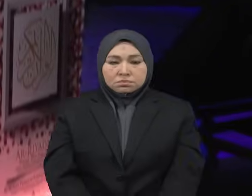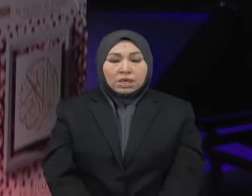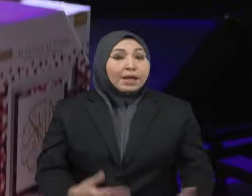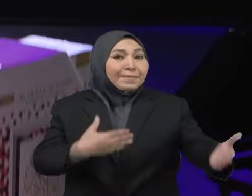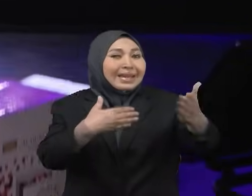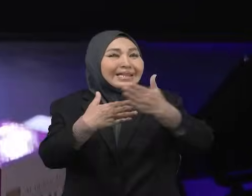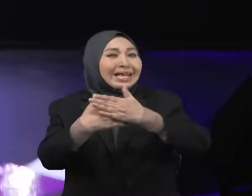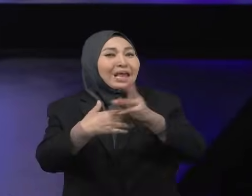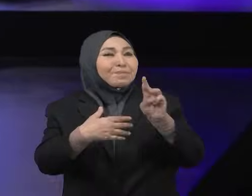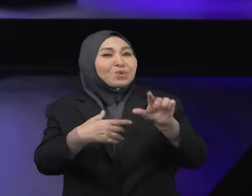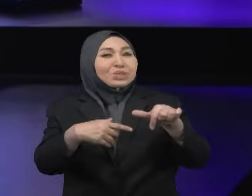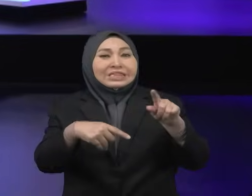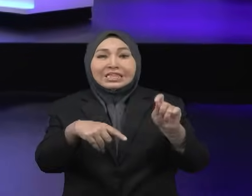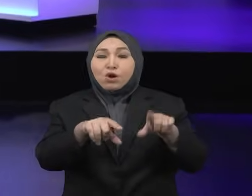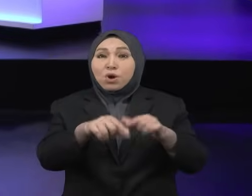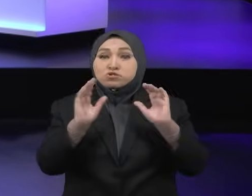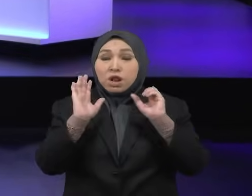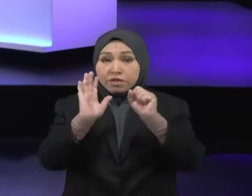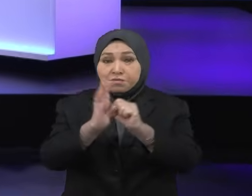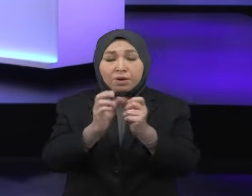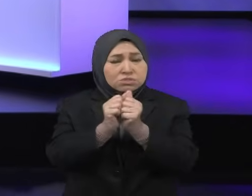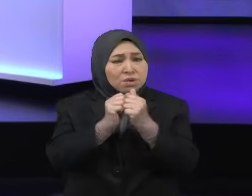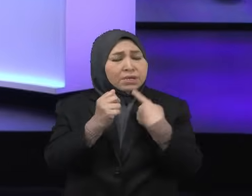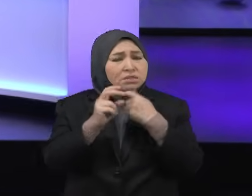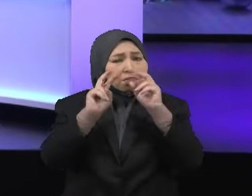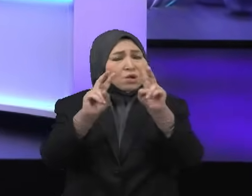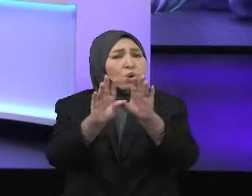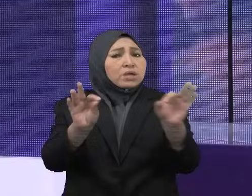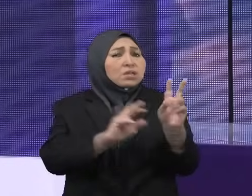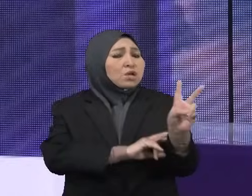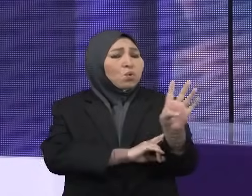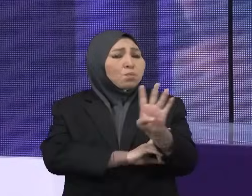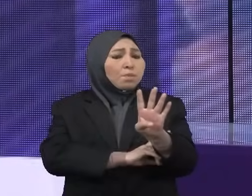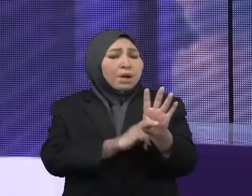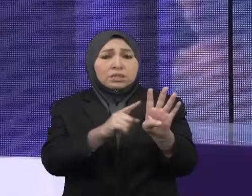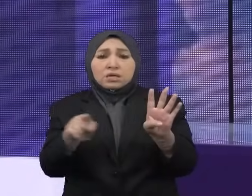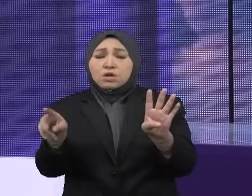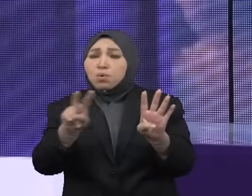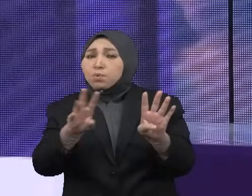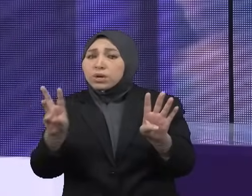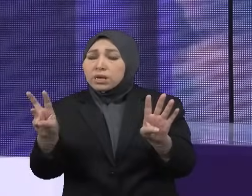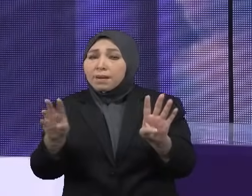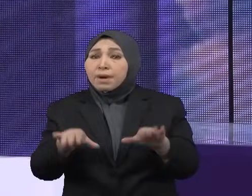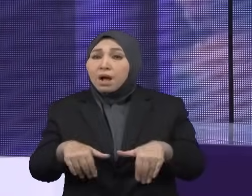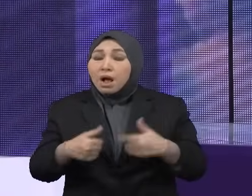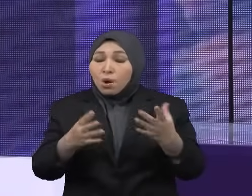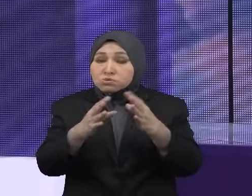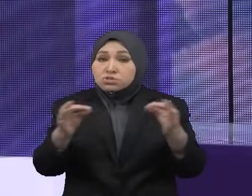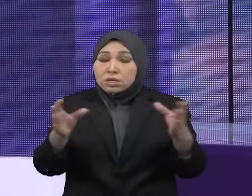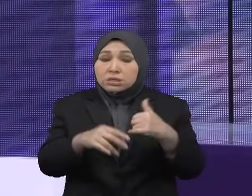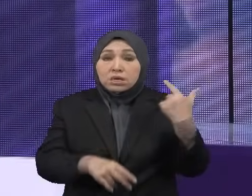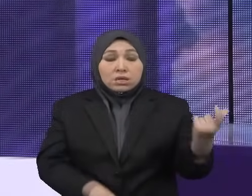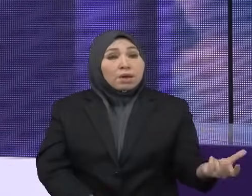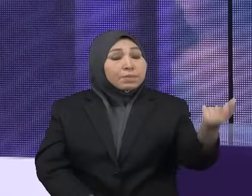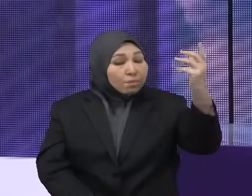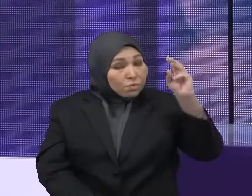Kembali kita dalam My Quran Time, Quran Salat Infak. Sama-sama kita melihat kepada ayat yang ke-24 hingga ayat yang ke-26. Bagaimana kisah Nabi Musa